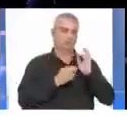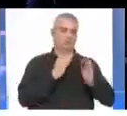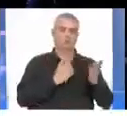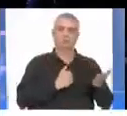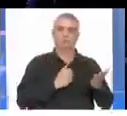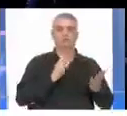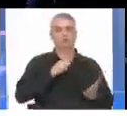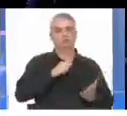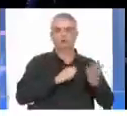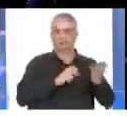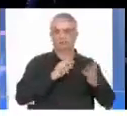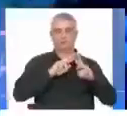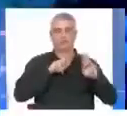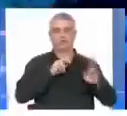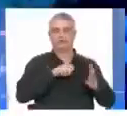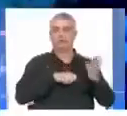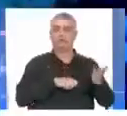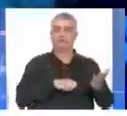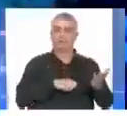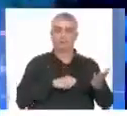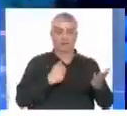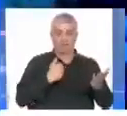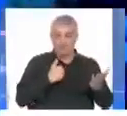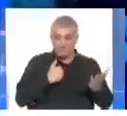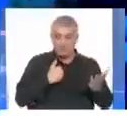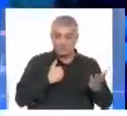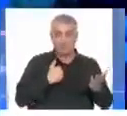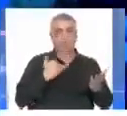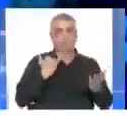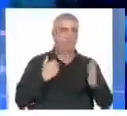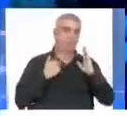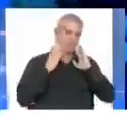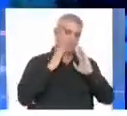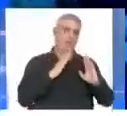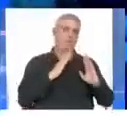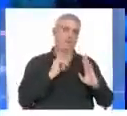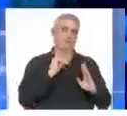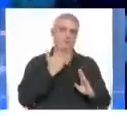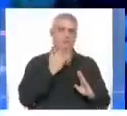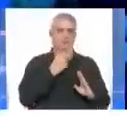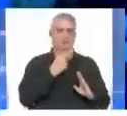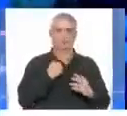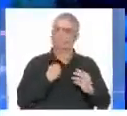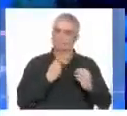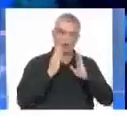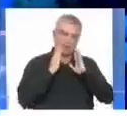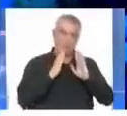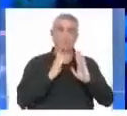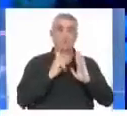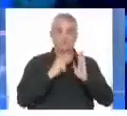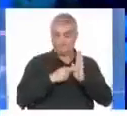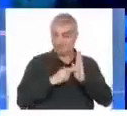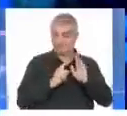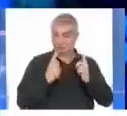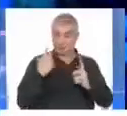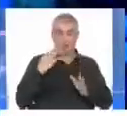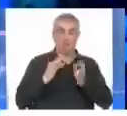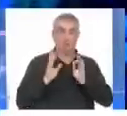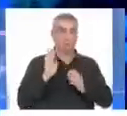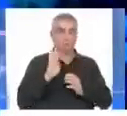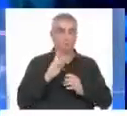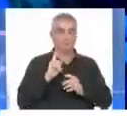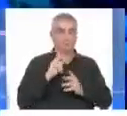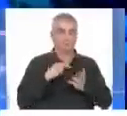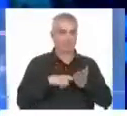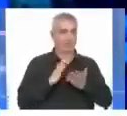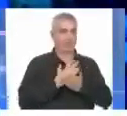משפט. יש שופטים, יש רשות שופטת. אני נוטה להאמין, נותן אמון, לאור מה שקרה במשפט נתניהו ולאור